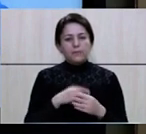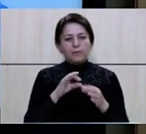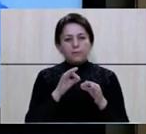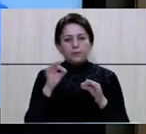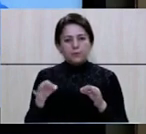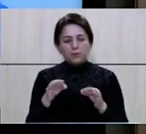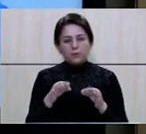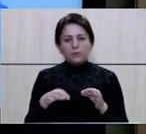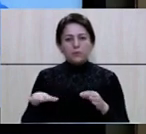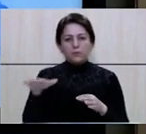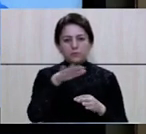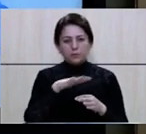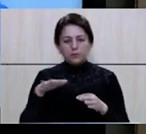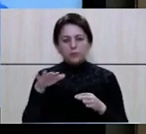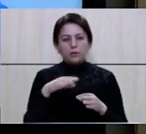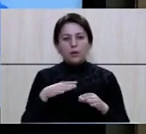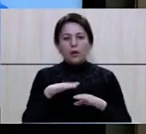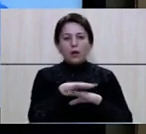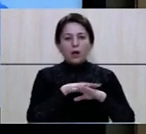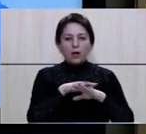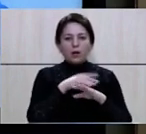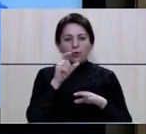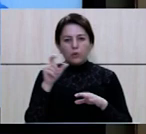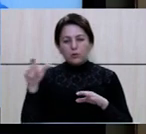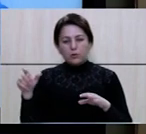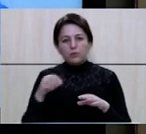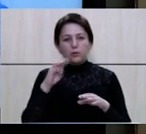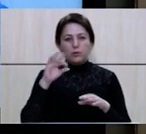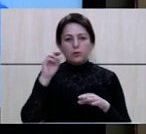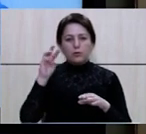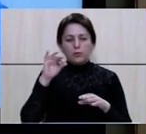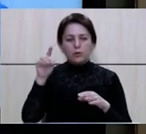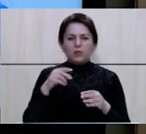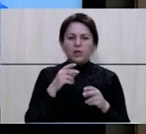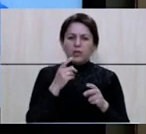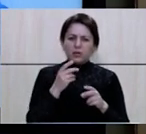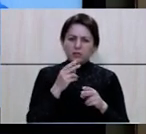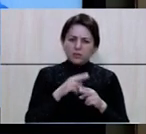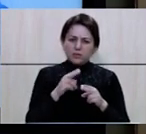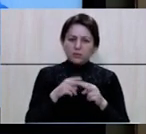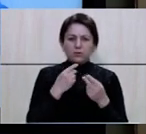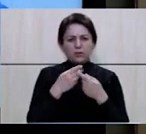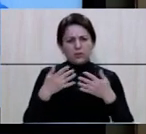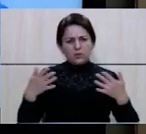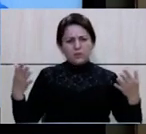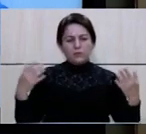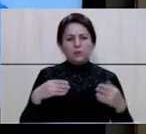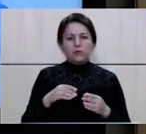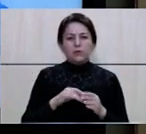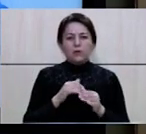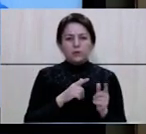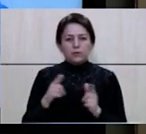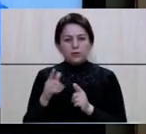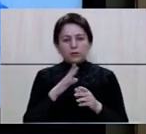viloyat hududidagi aholi tomorqalarida ham sabzavot, poliz ekinlari yetishtirilib,